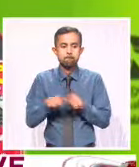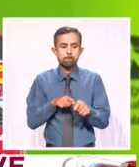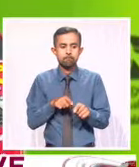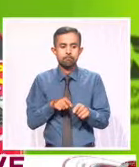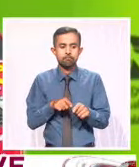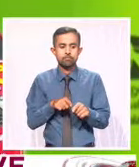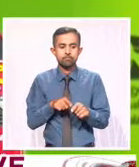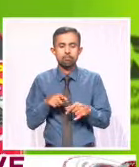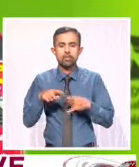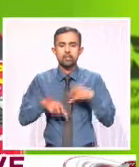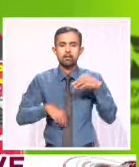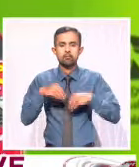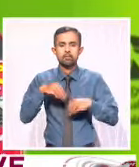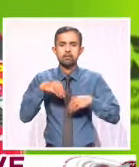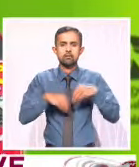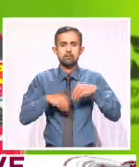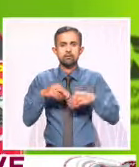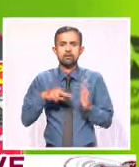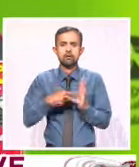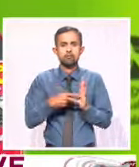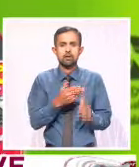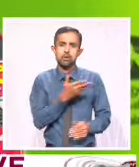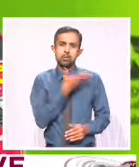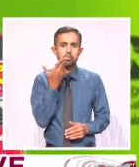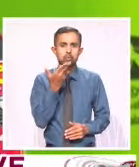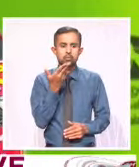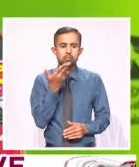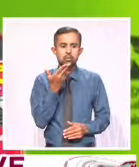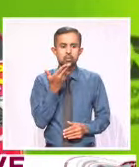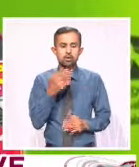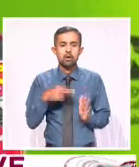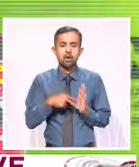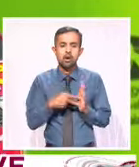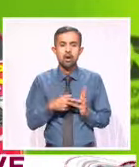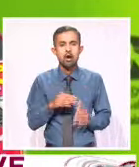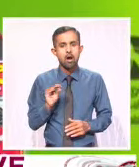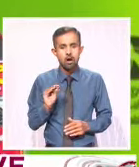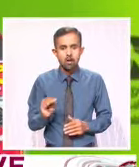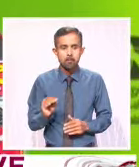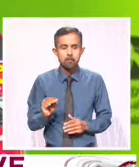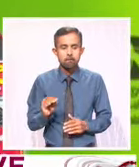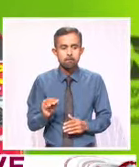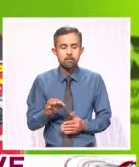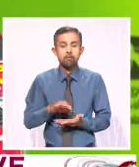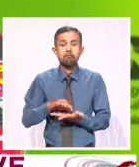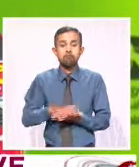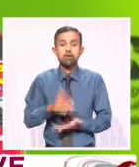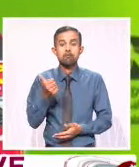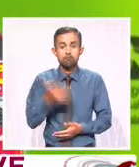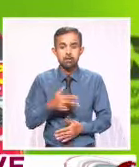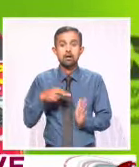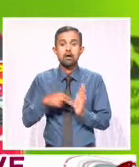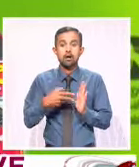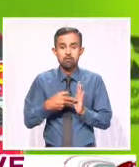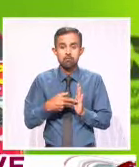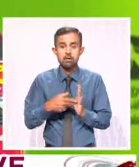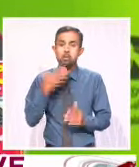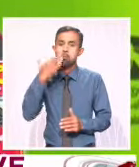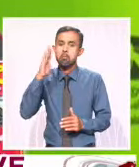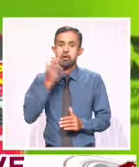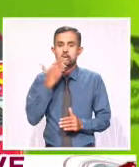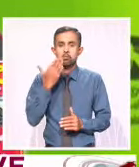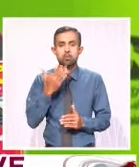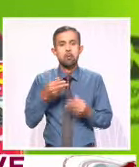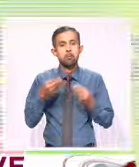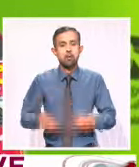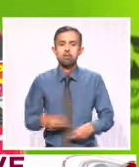මේක මැතිවරණ අයවැයක් වෙන්නත් පුළුවන්. හැබැයි මොන අයවැය වුණත් මේ අයවැය තීරණාත්මක අයවැයක්. මේ අයවැය පාස් වෙන්නත් පුළුවන්,